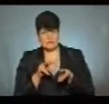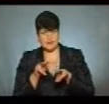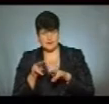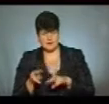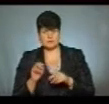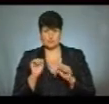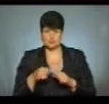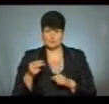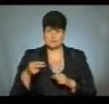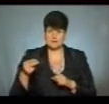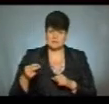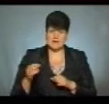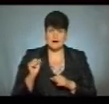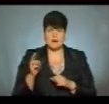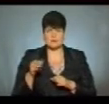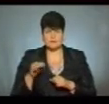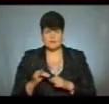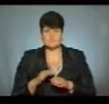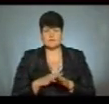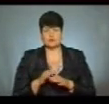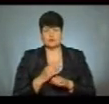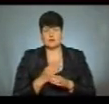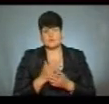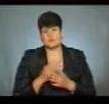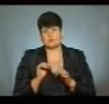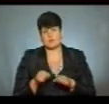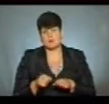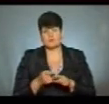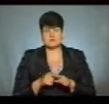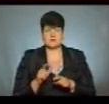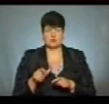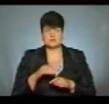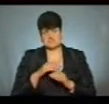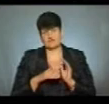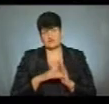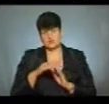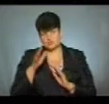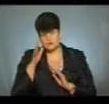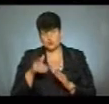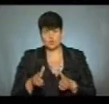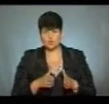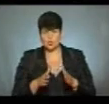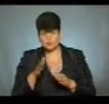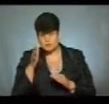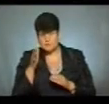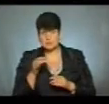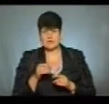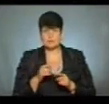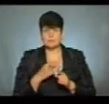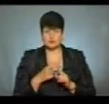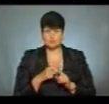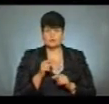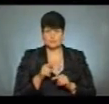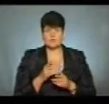можуть підписувати акти виконаних робіт, які мають на це право. Це люди з вищою освітою, дорожньою освітою, і плюс до того, що пройшли ще